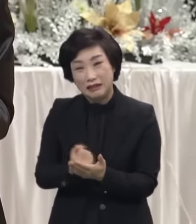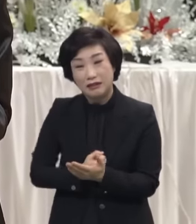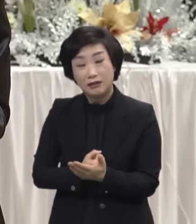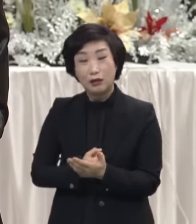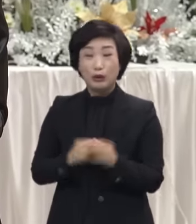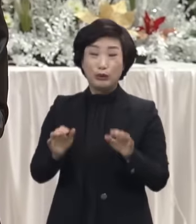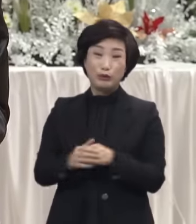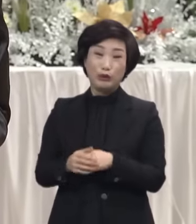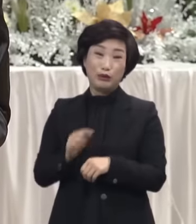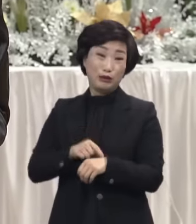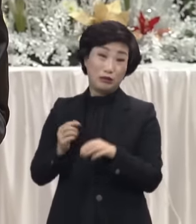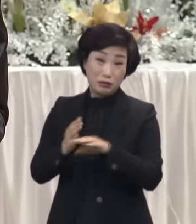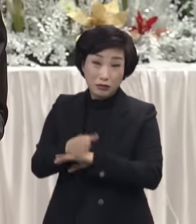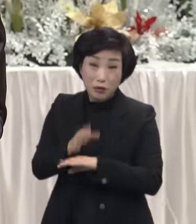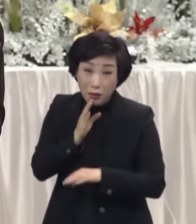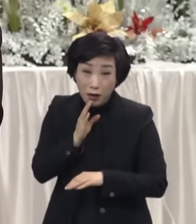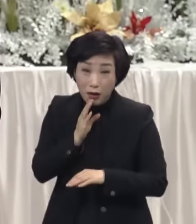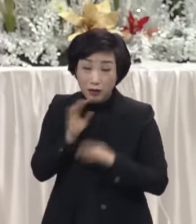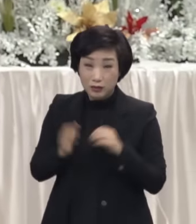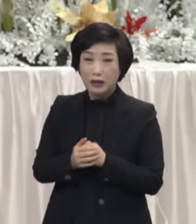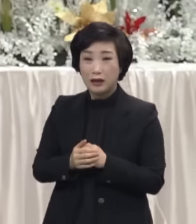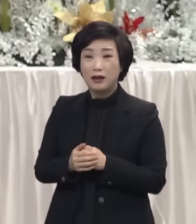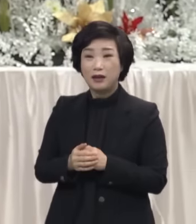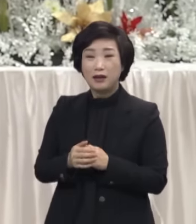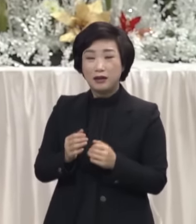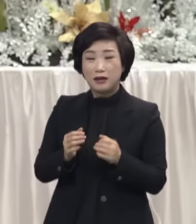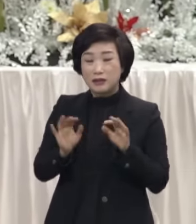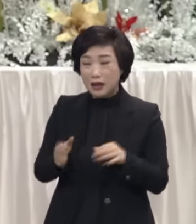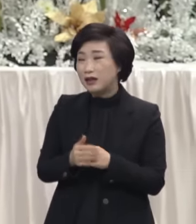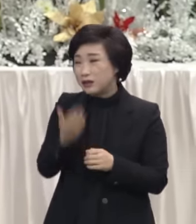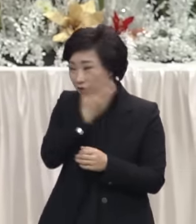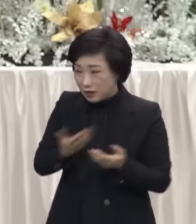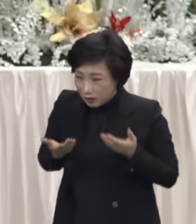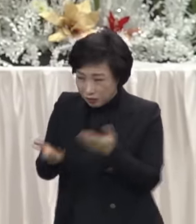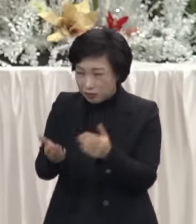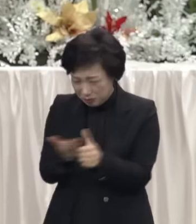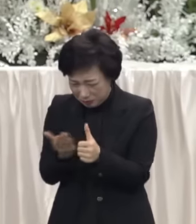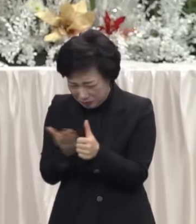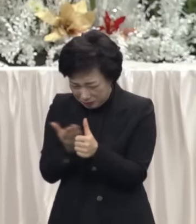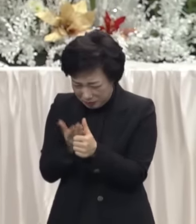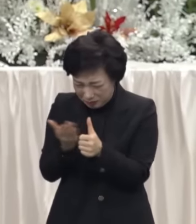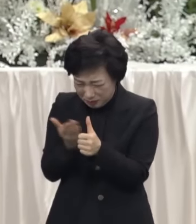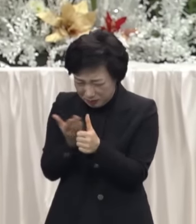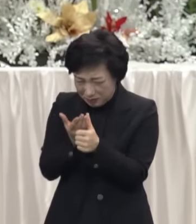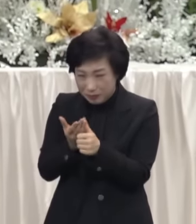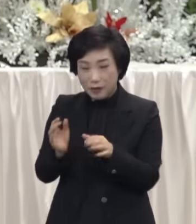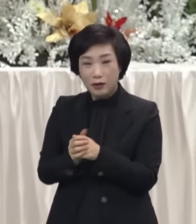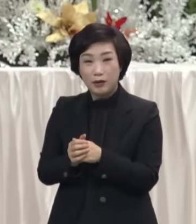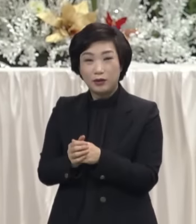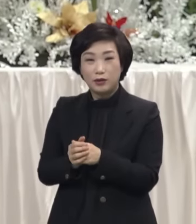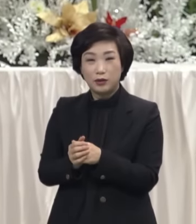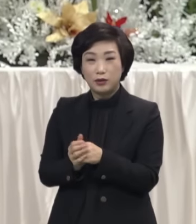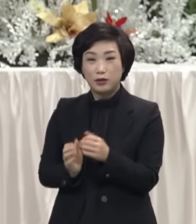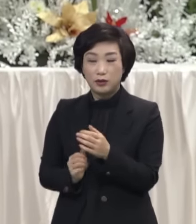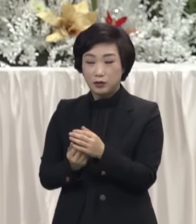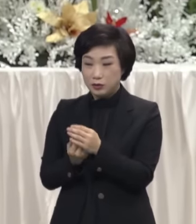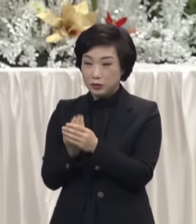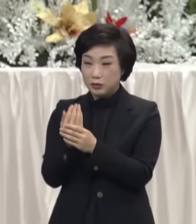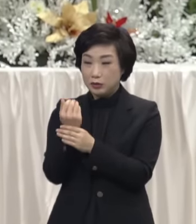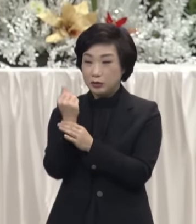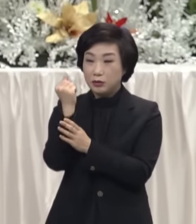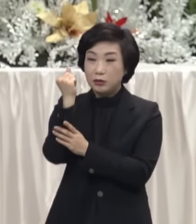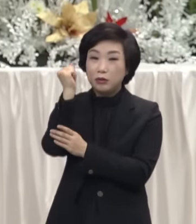너무 늦었는데 이렇게 거름줘서 키워서 잘 커도 이 줄기는 아주